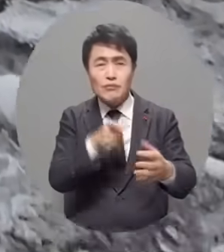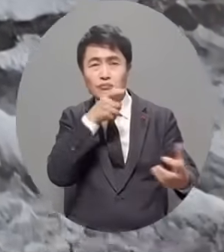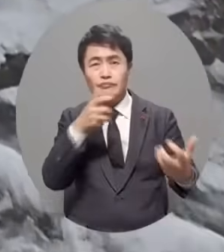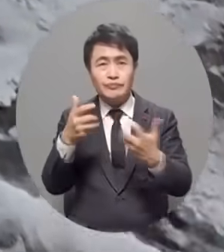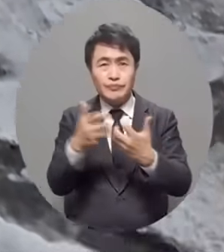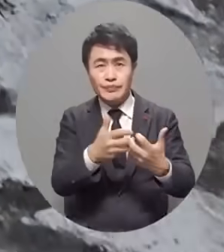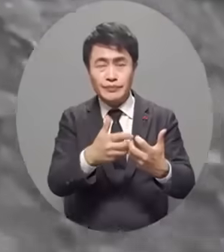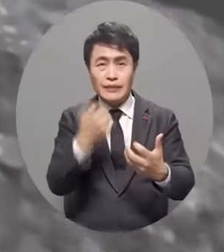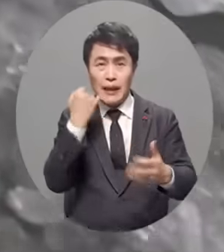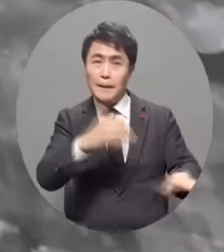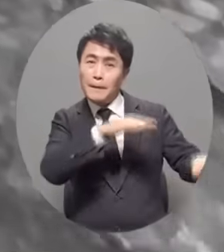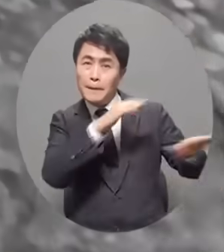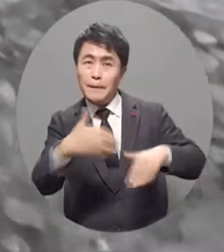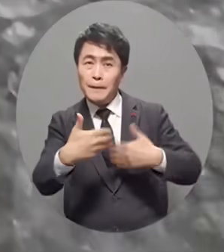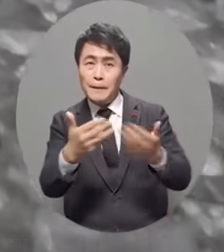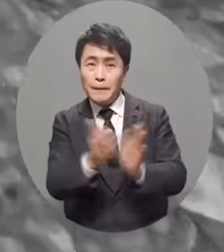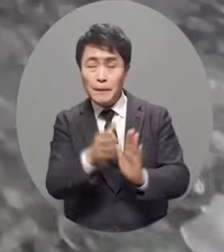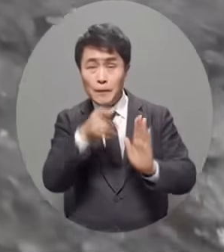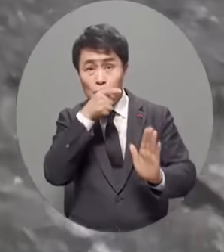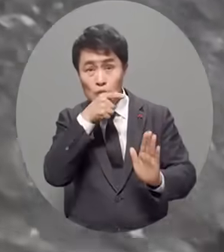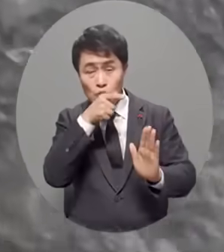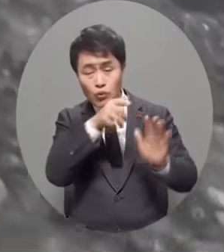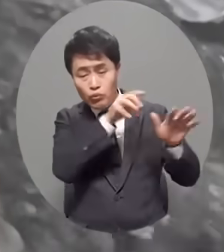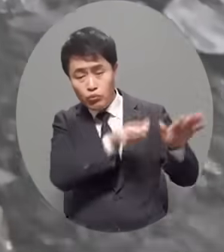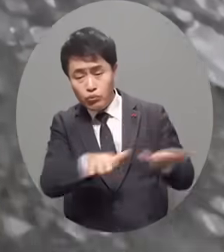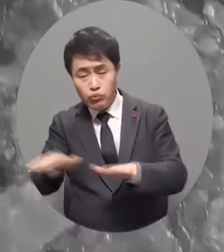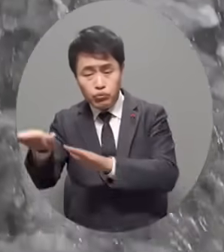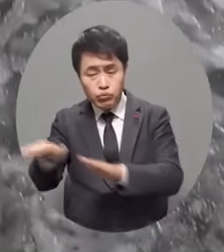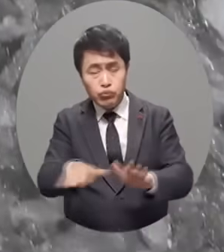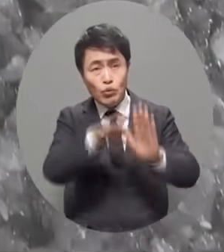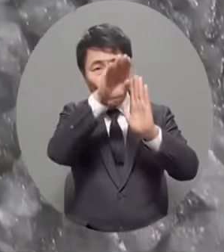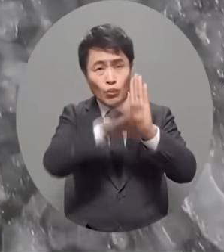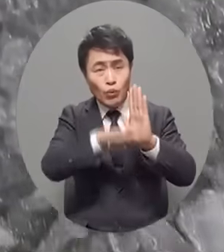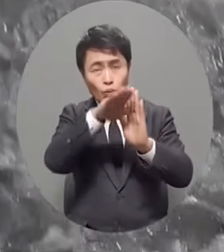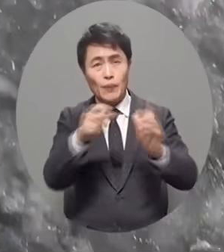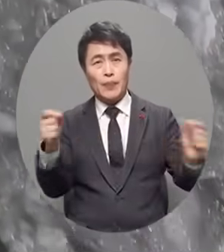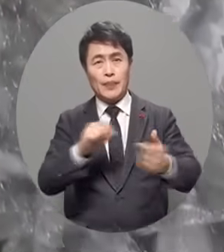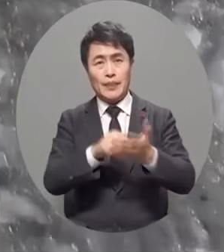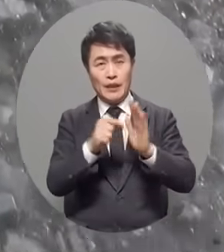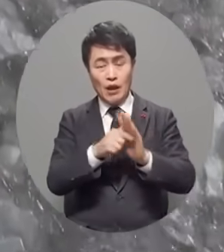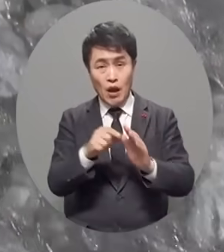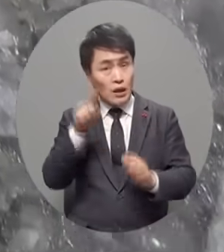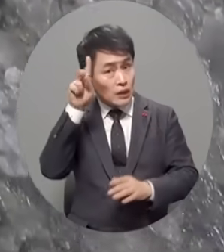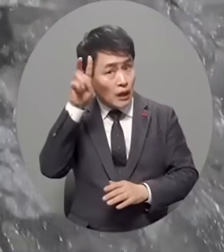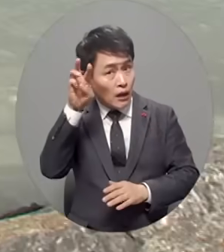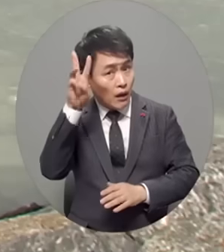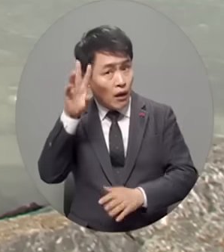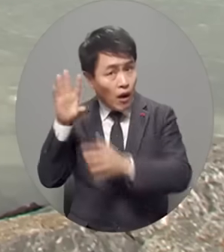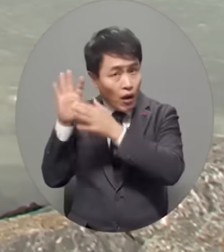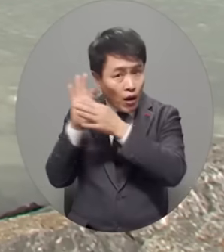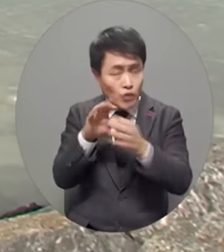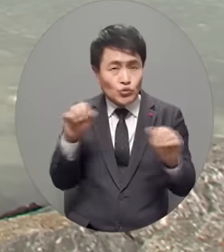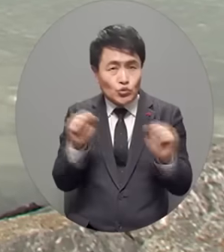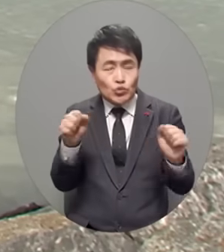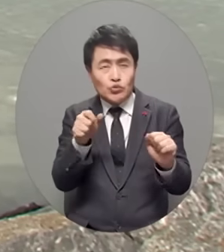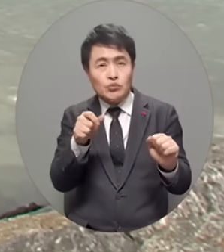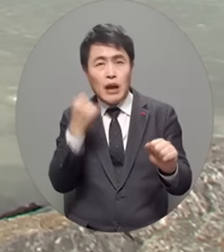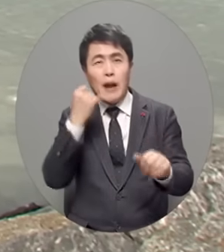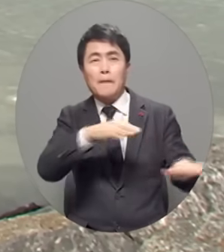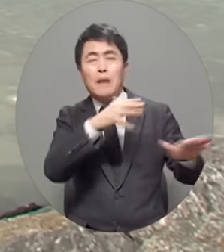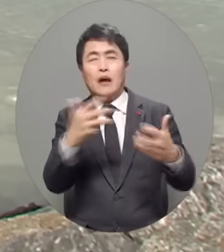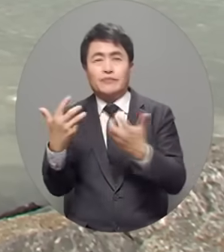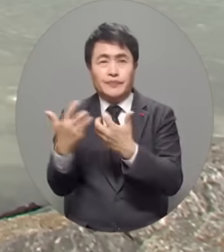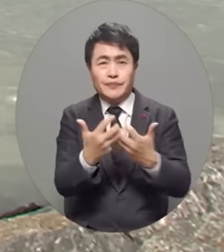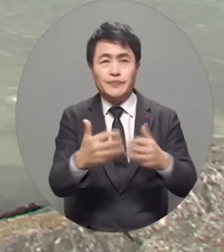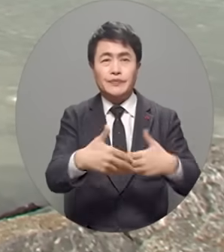이곳 바다는 조수 간만의 차가 작아 강추위가 사나흘 이어지면 바닷물이 얼어붙습니다. 충남